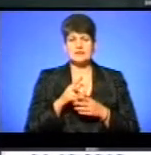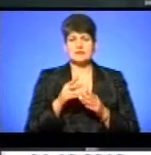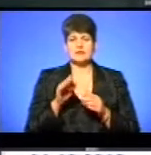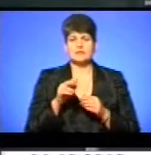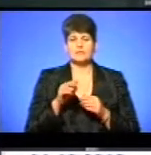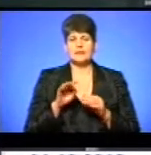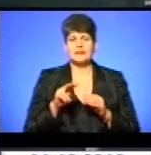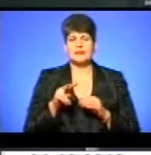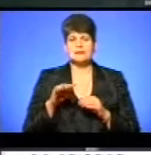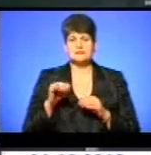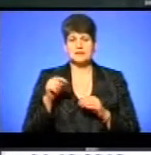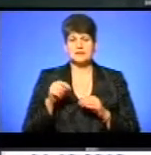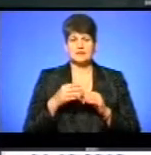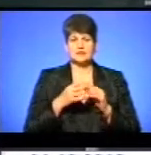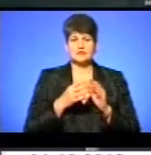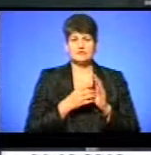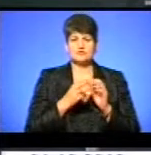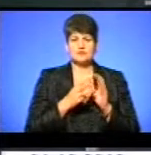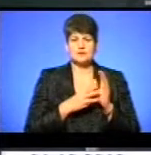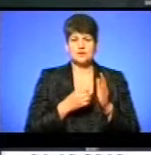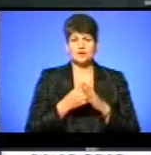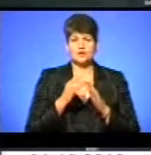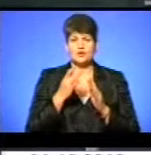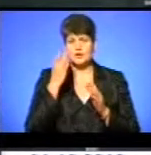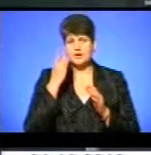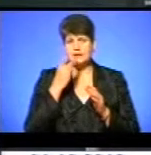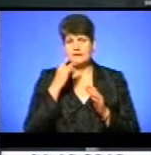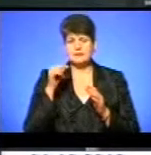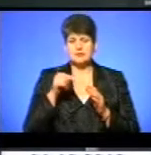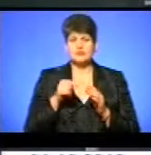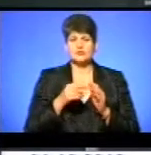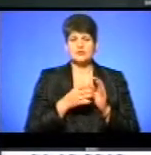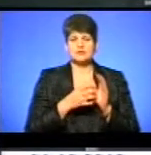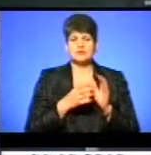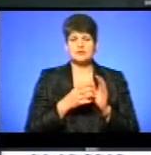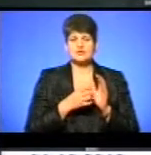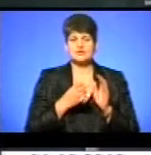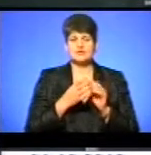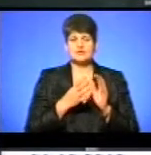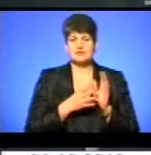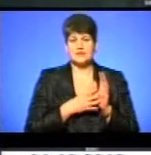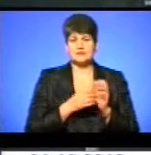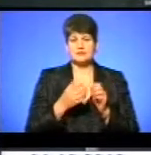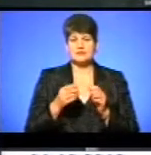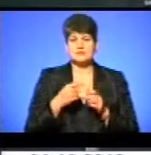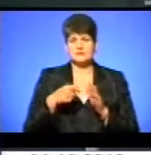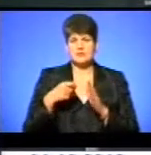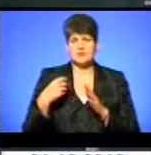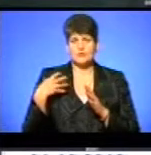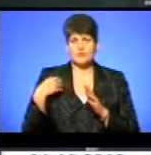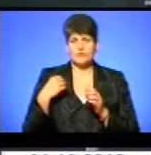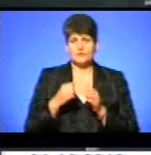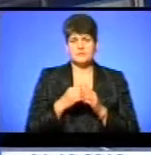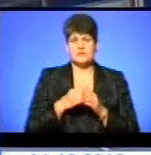листопада 1918 року до літа 1919-го. Знімали стрічку у Львові та поблизу річки Збруч